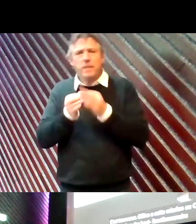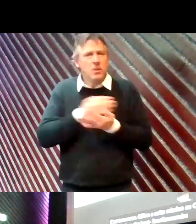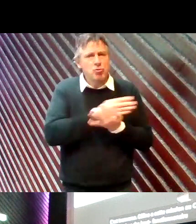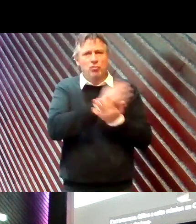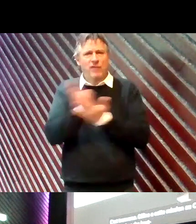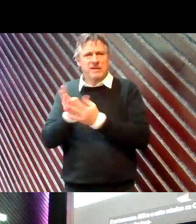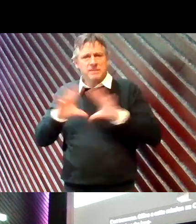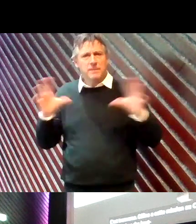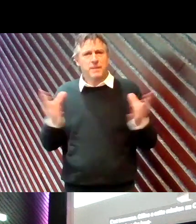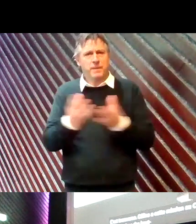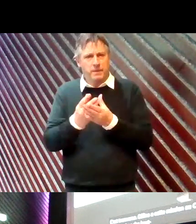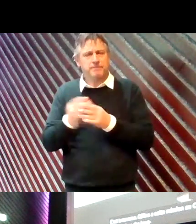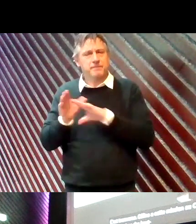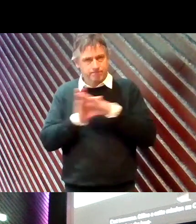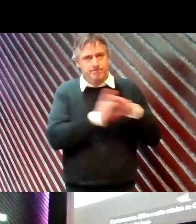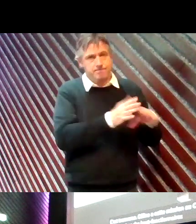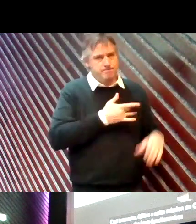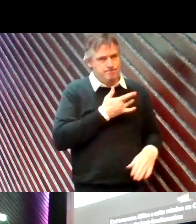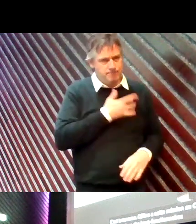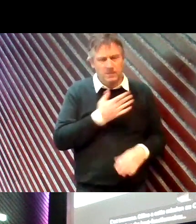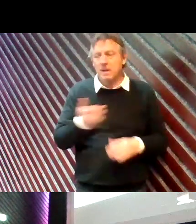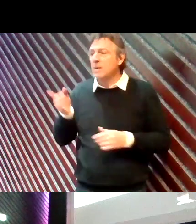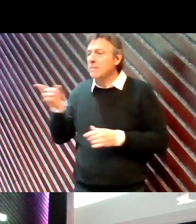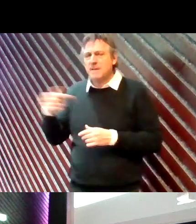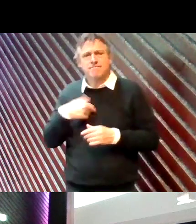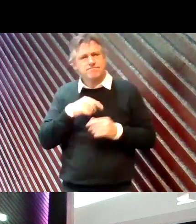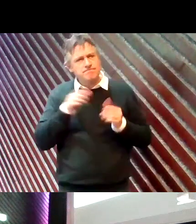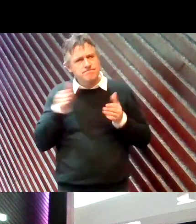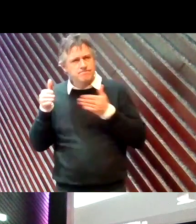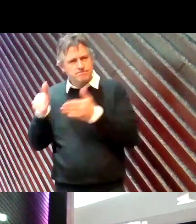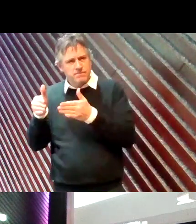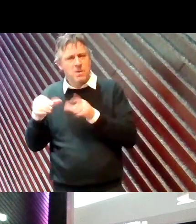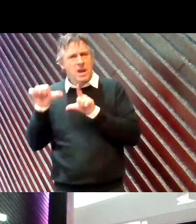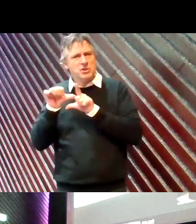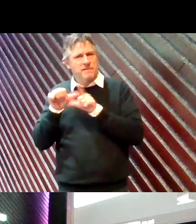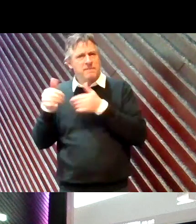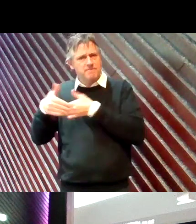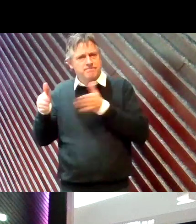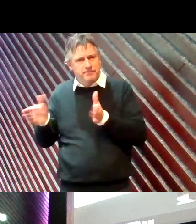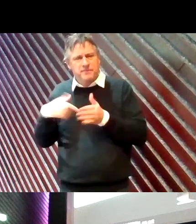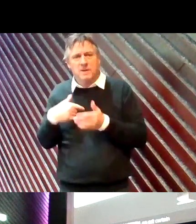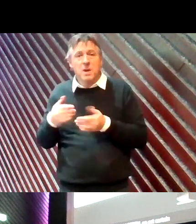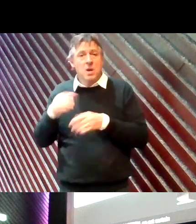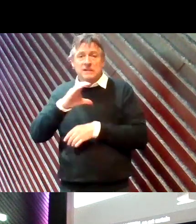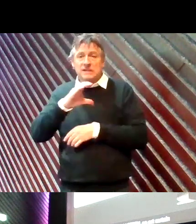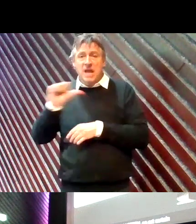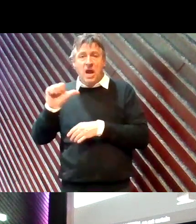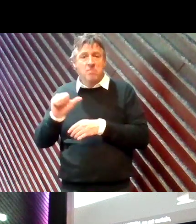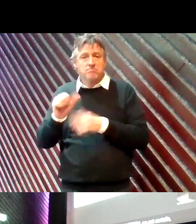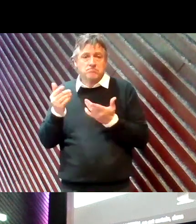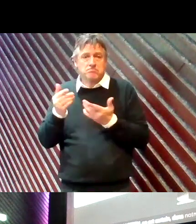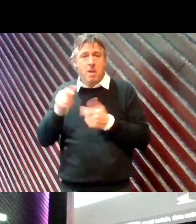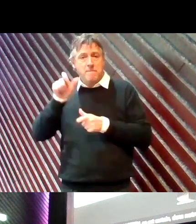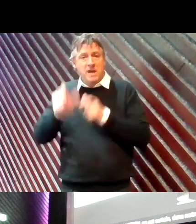Nous, à l'AGFIP, on est certains dans, je dirais, notre conseil d'administration qui est pluridisciplinaire puisqu